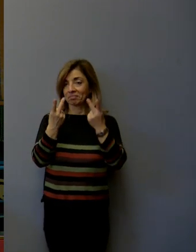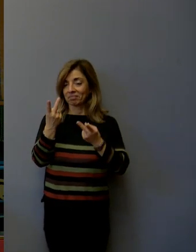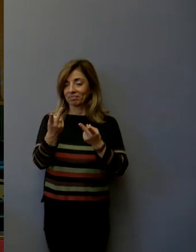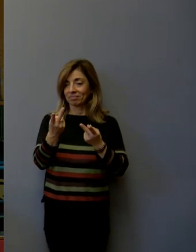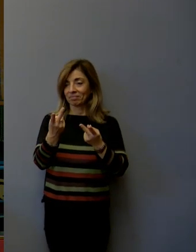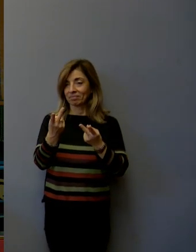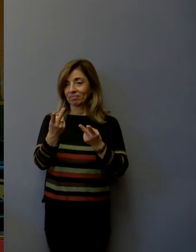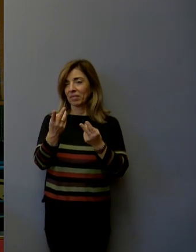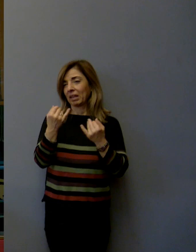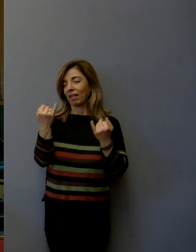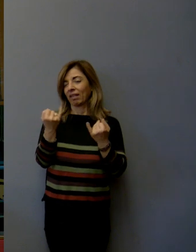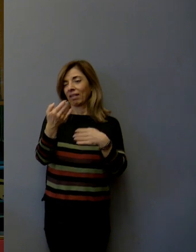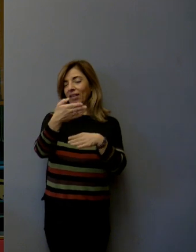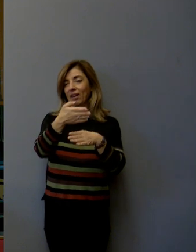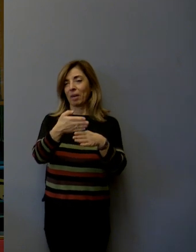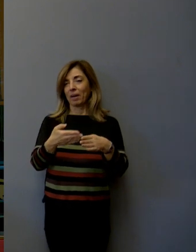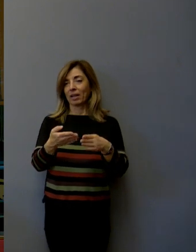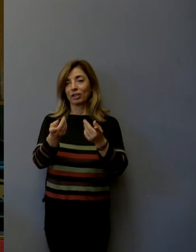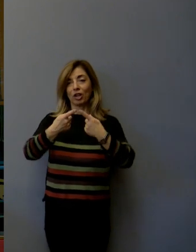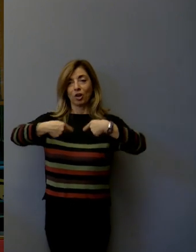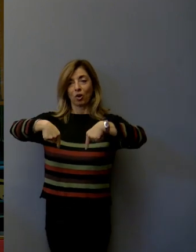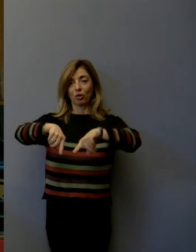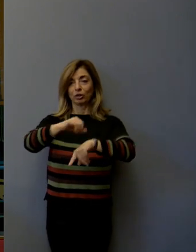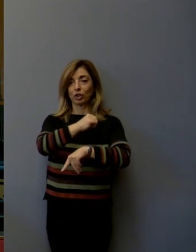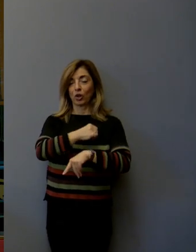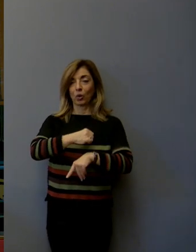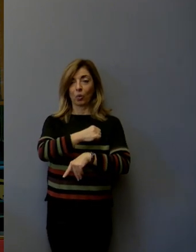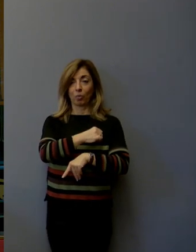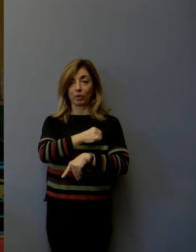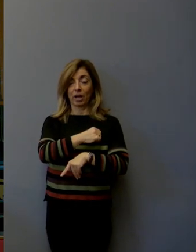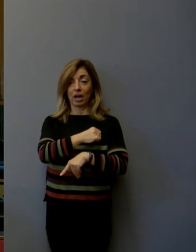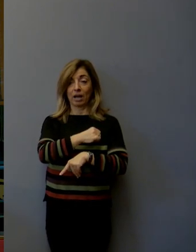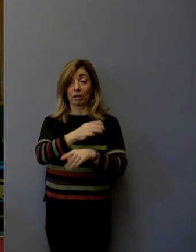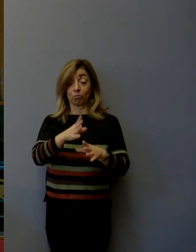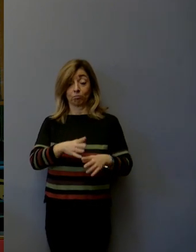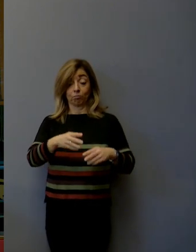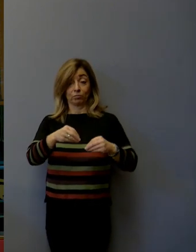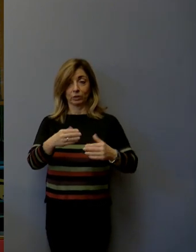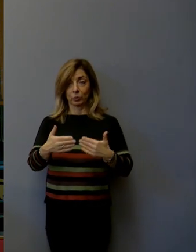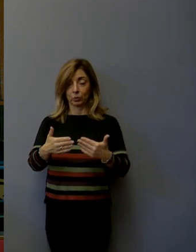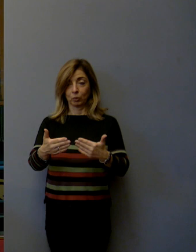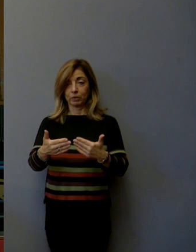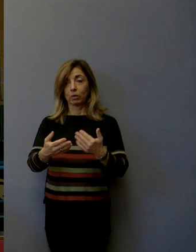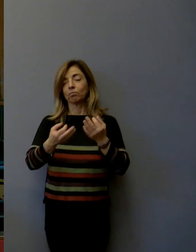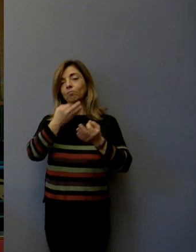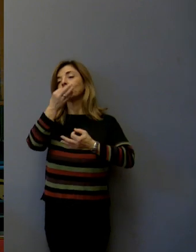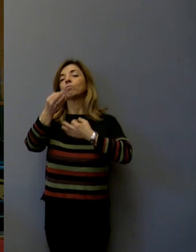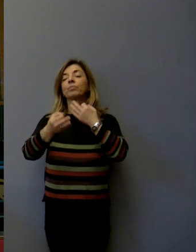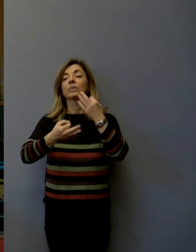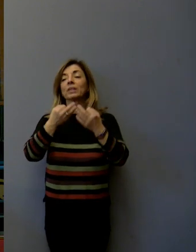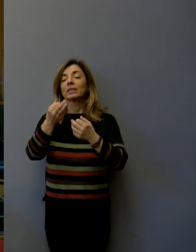piccolo parte del consiglio comunale che andiamo a riprendere immediatamente con l'illustrazione